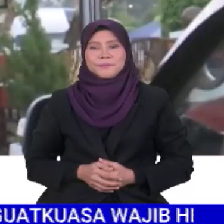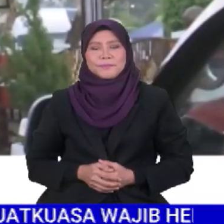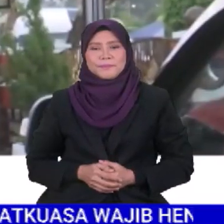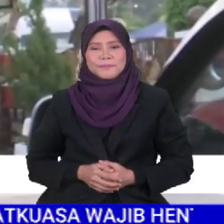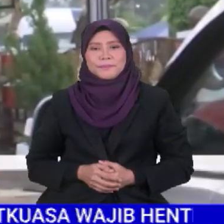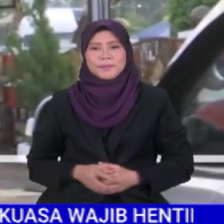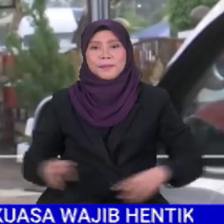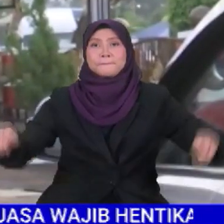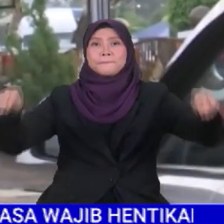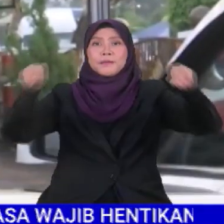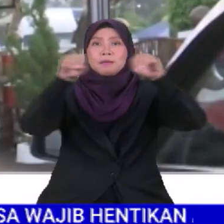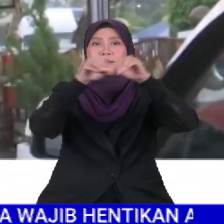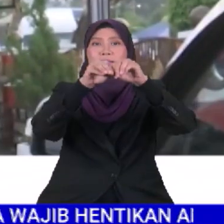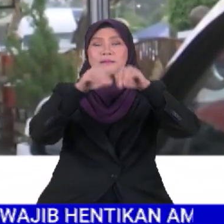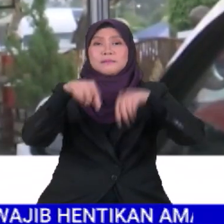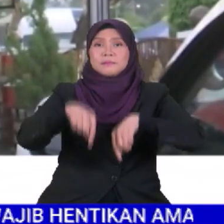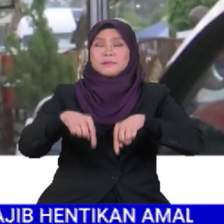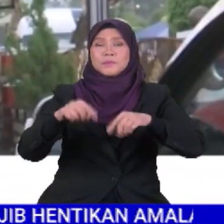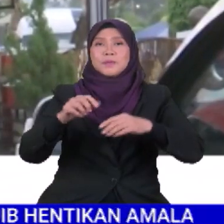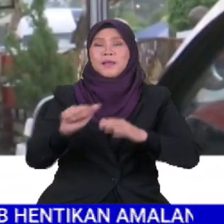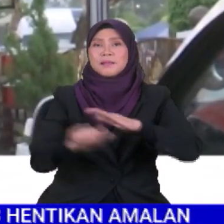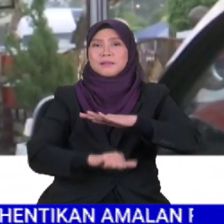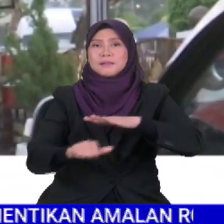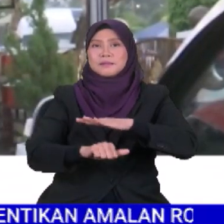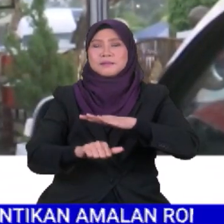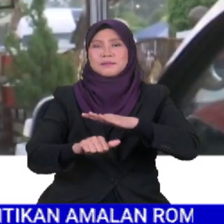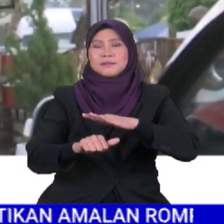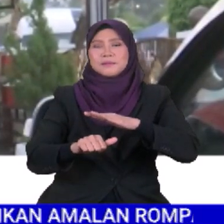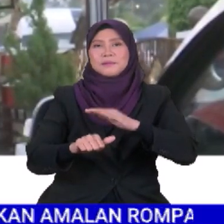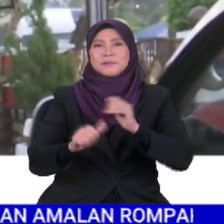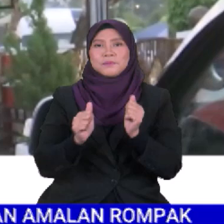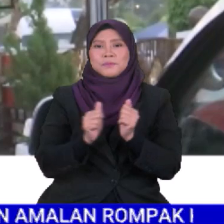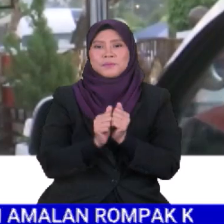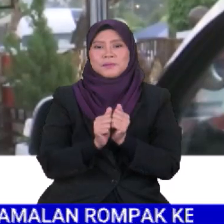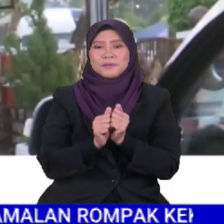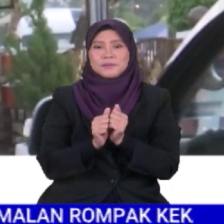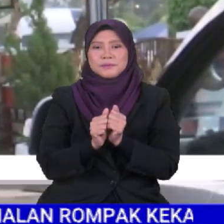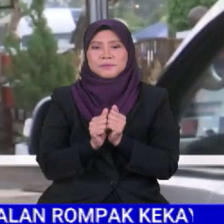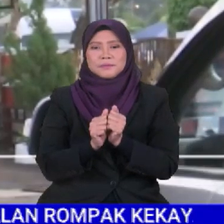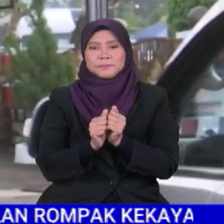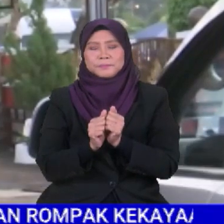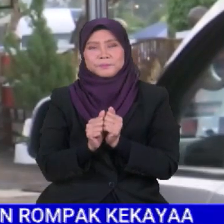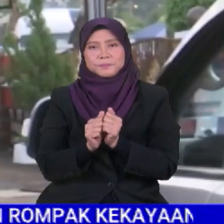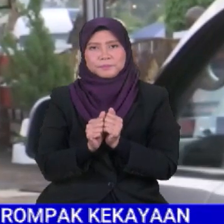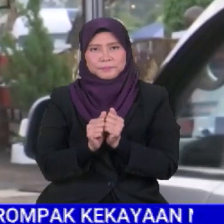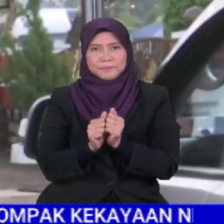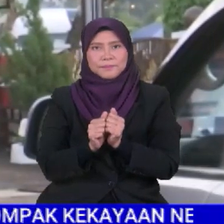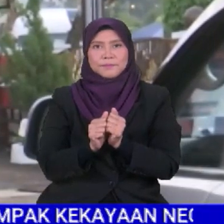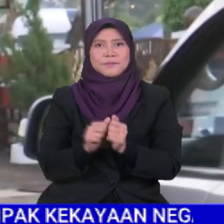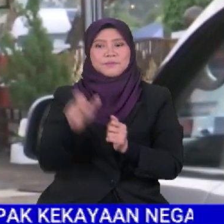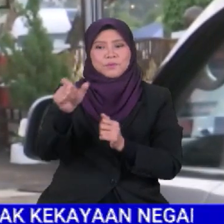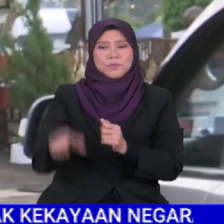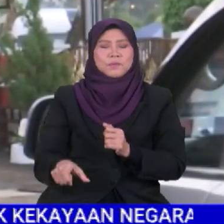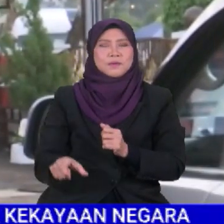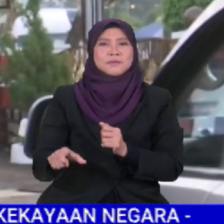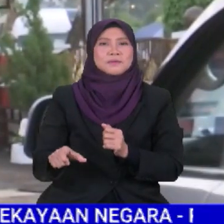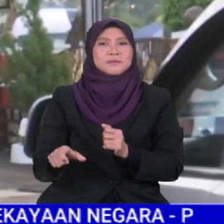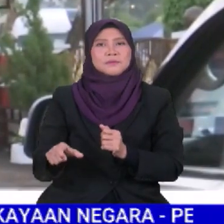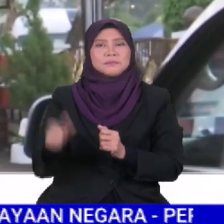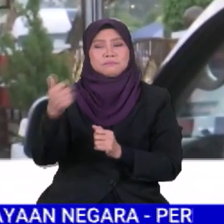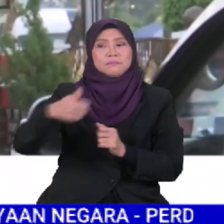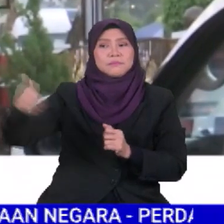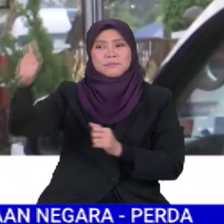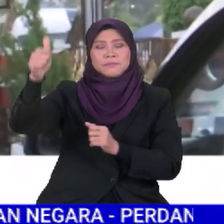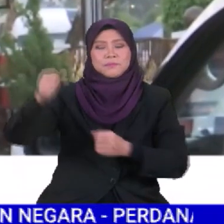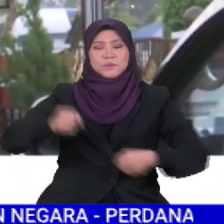Masjid ini telah diasaskan oleh Tuan Syed Abdul Rahman Safar Al-Ghamdi bersama dengan Datuk Bandar Haji Ahmad bin Haji Ali, seorang pembesar